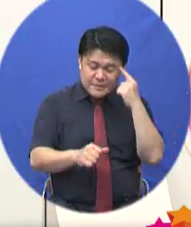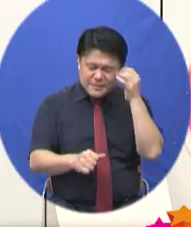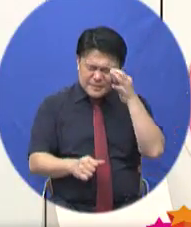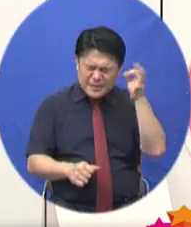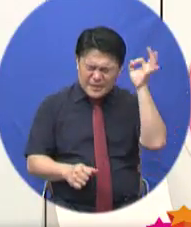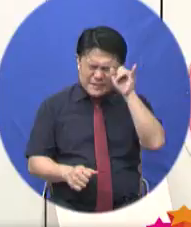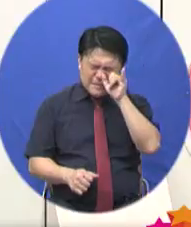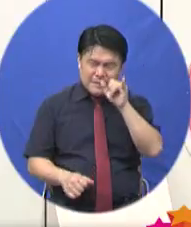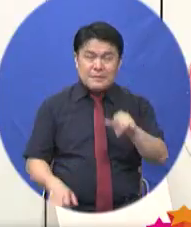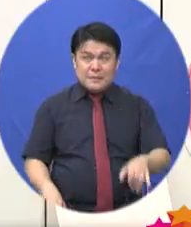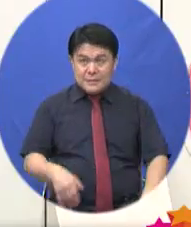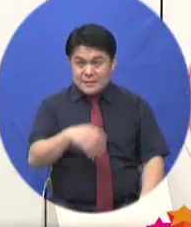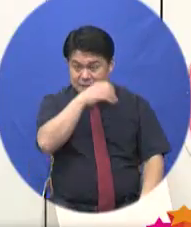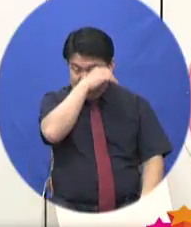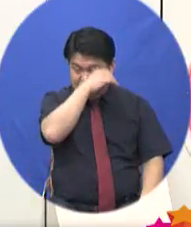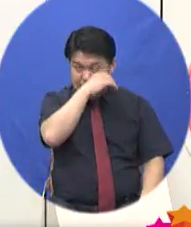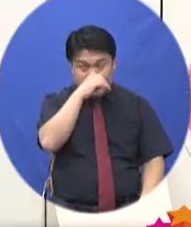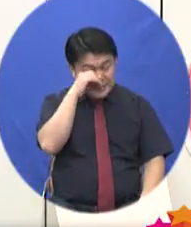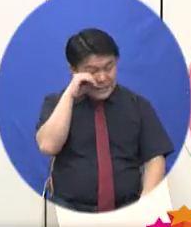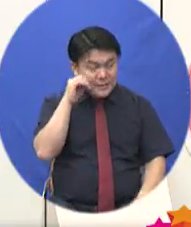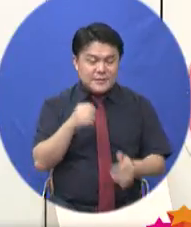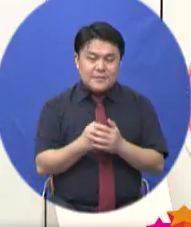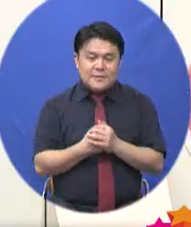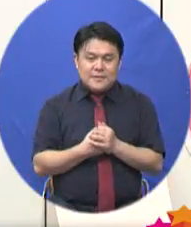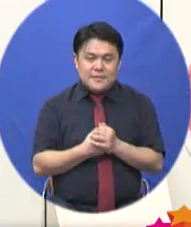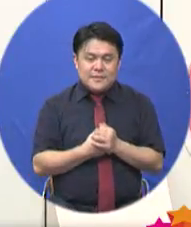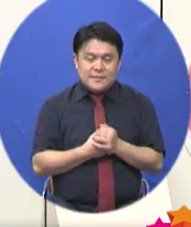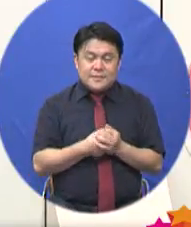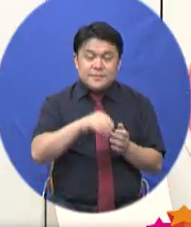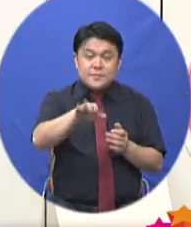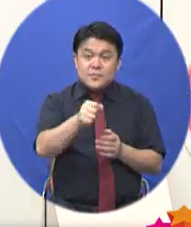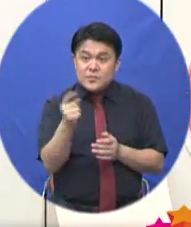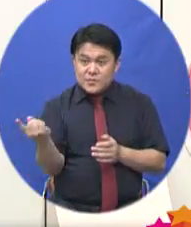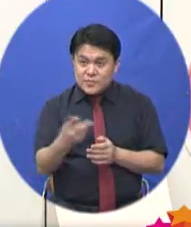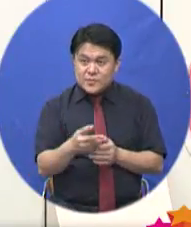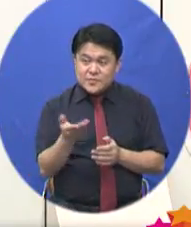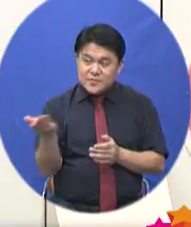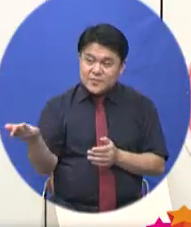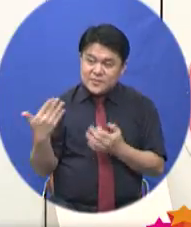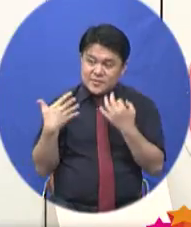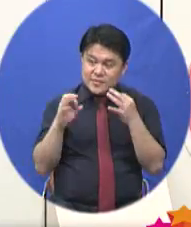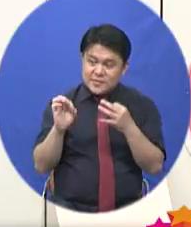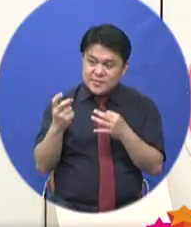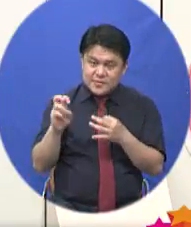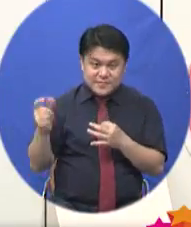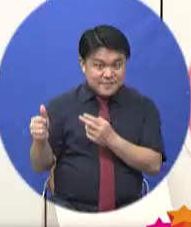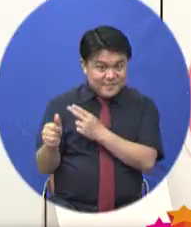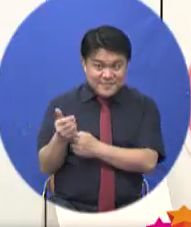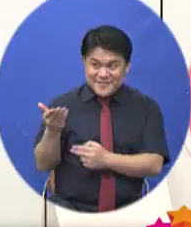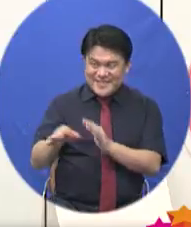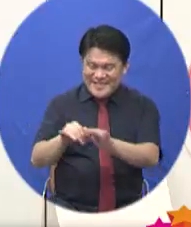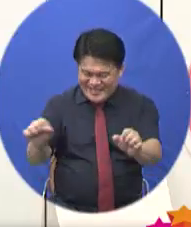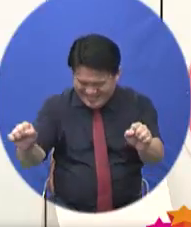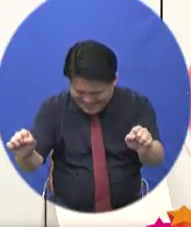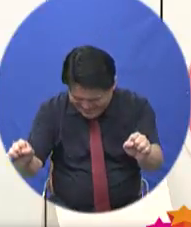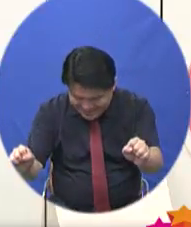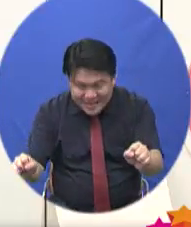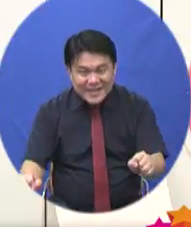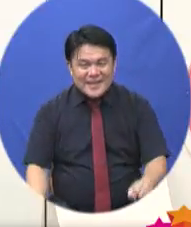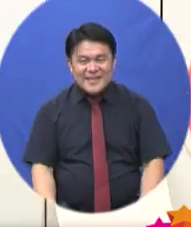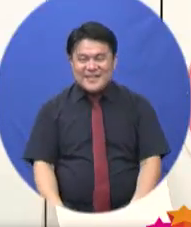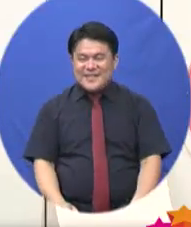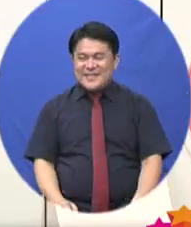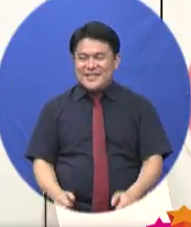제가 납니다. 네. 예. 그리고, 아, 그리고 그 옆에 계신 옆에 네. 계신 우리 저 김용만 선생님 안녕하세요. 네.